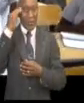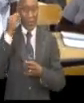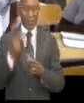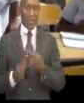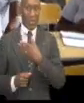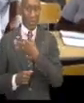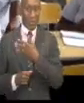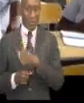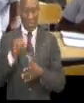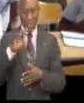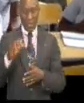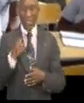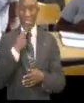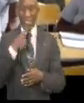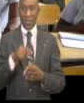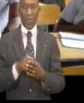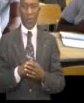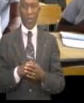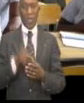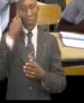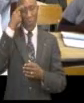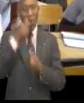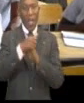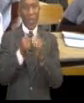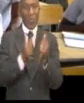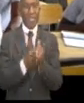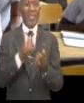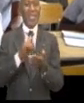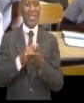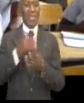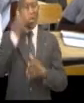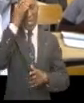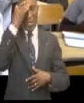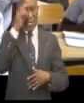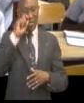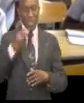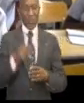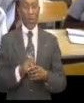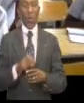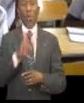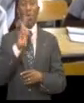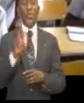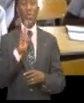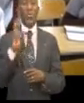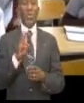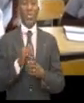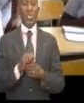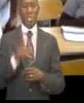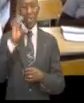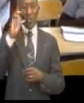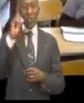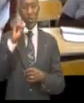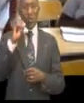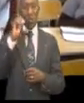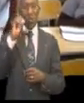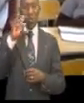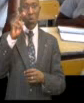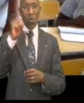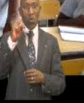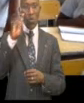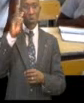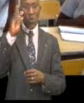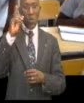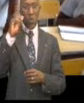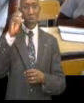faut utiliser des condoms. Et éviter d'utiliser les objets tranchants qu'une autre personne a déjà utilisés, comme par